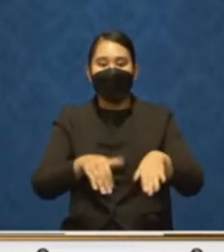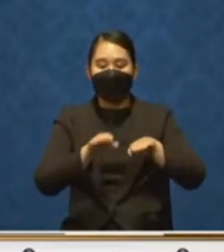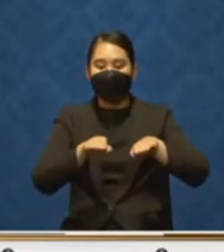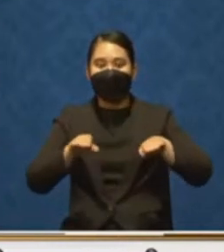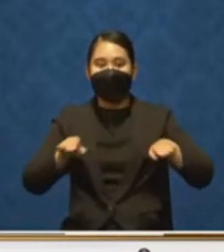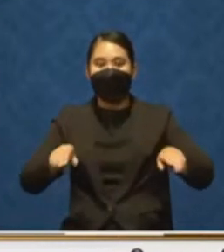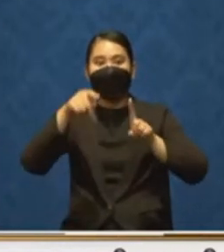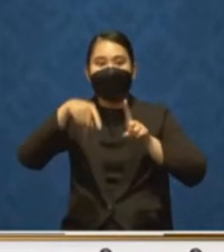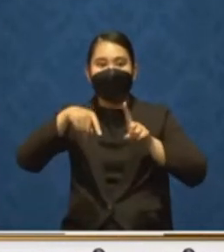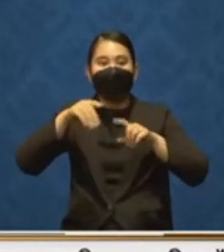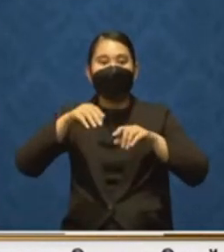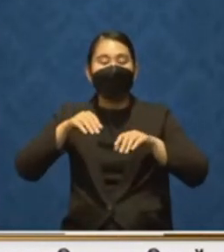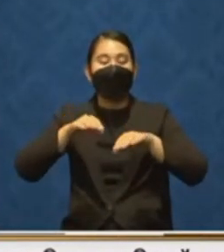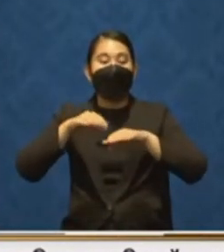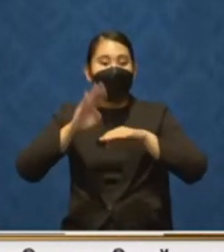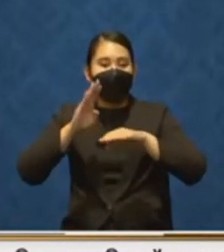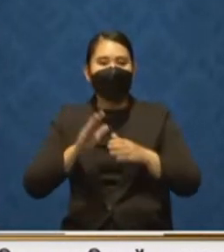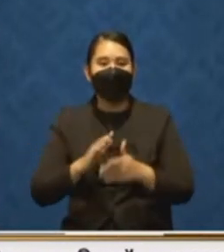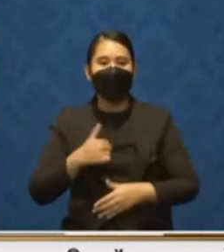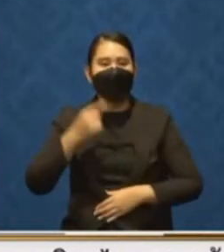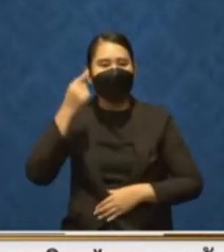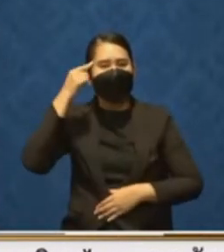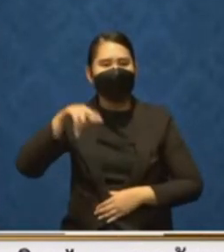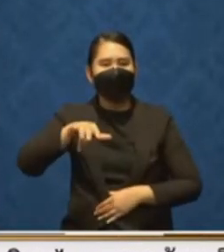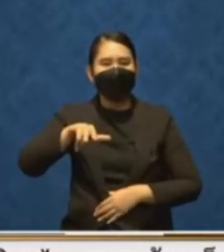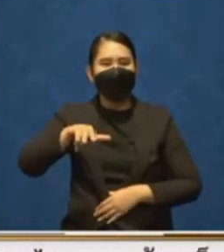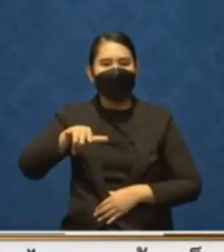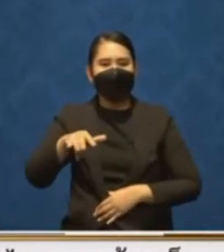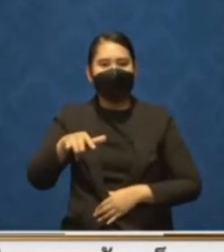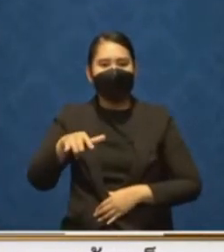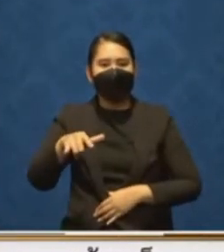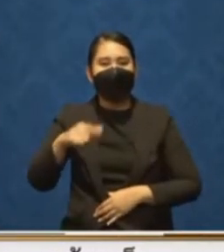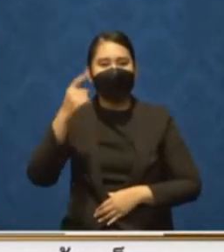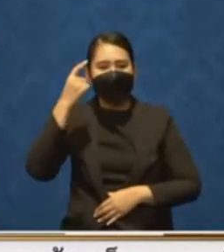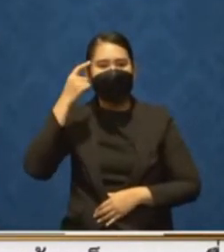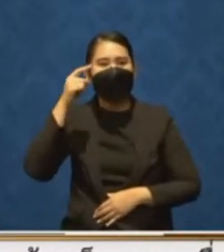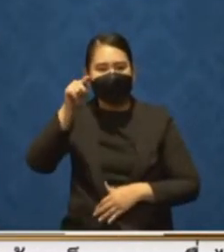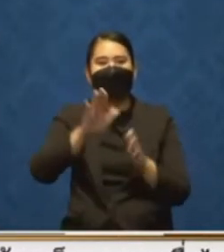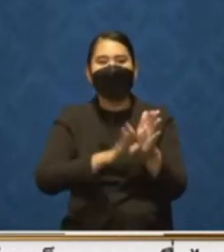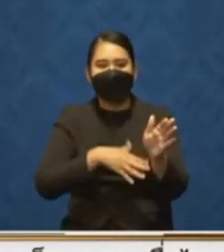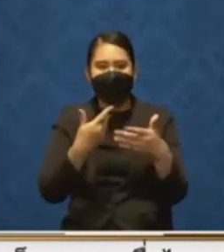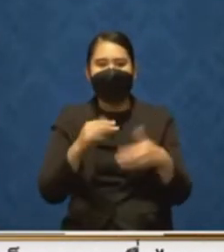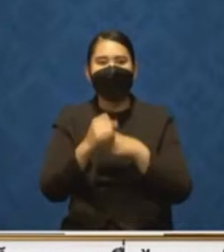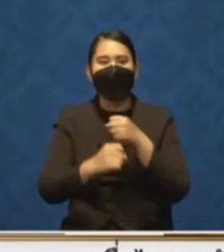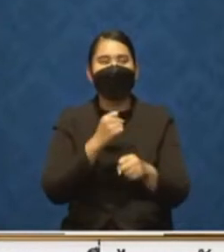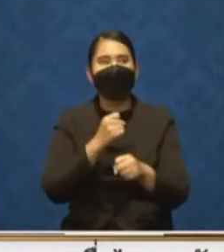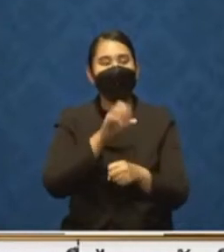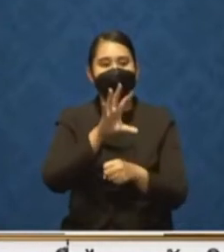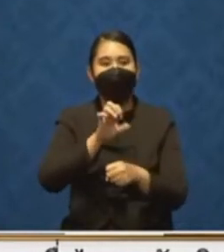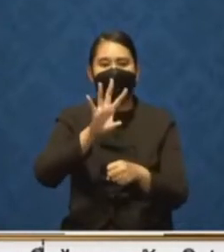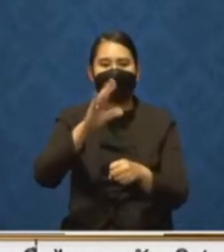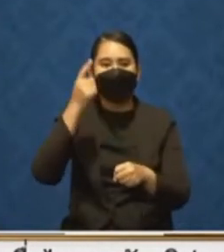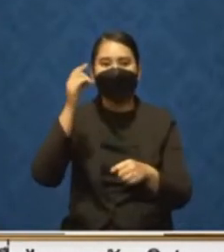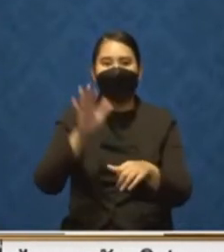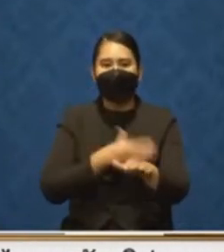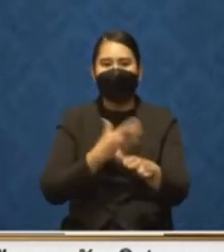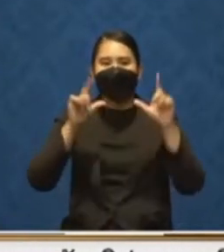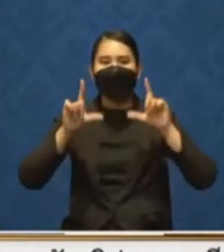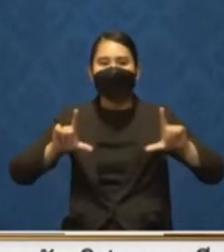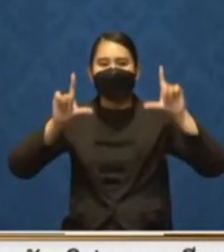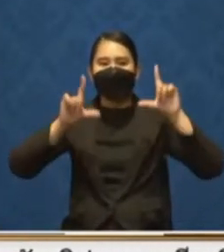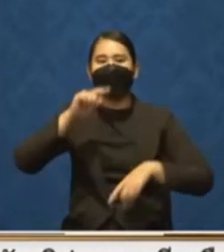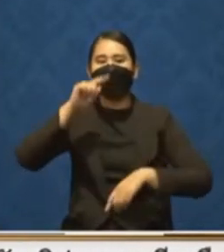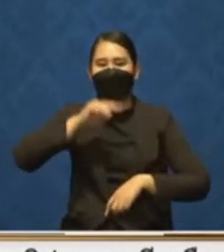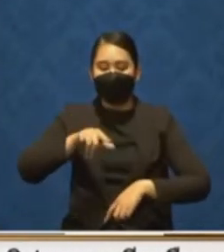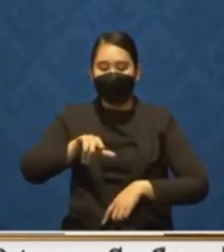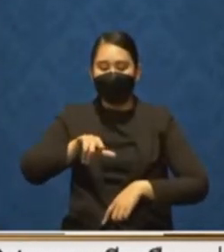ครับซึ่งวันนี้ผมก็คิดไปถึงรถตุ๊กๆฝันมานานแล้วล่ะตั้งแต่ป้าเต็บมาแล้วทำอะไรคะลูกไทยที่มีชื่อเสียงในมาใช้บ้างนางฟ้าได้ด้วย